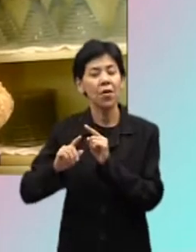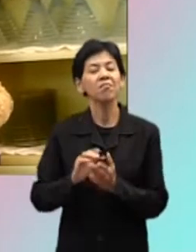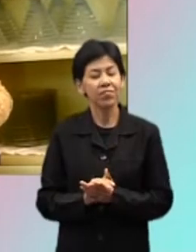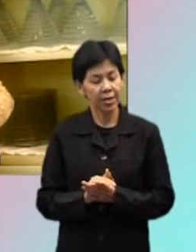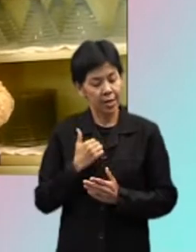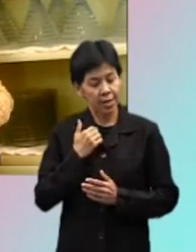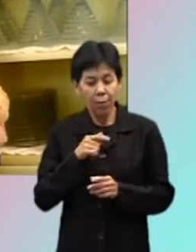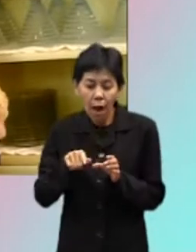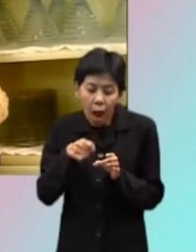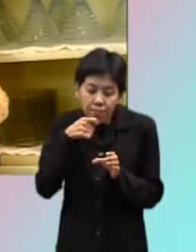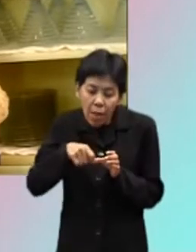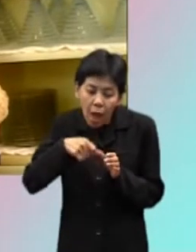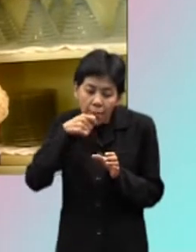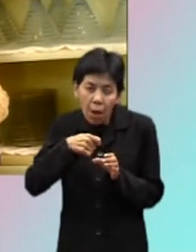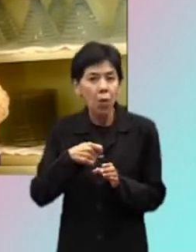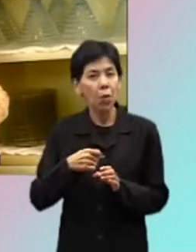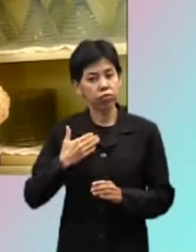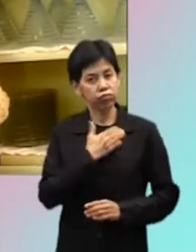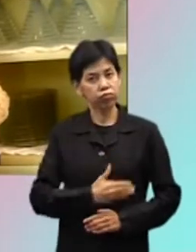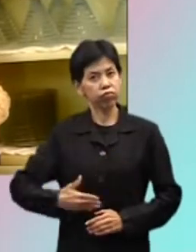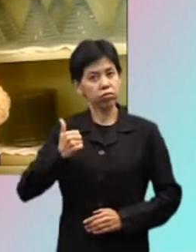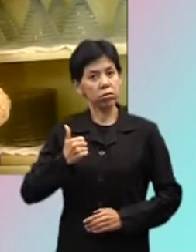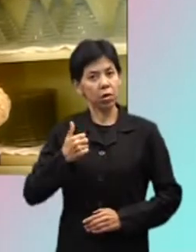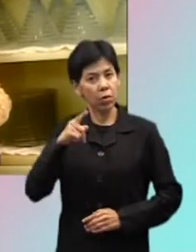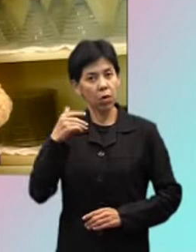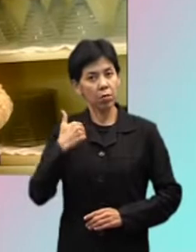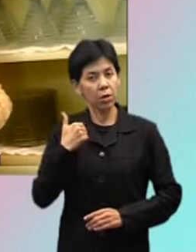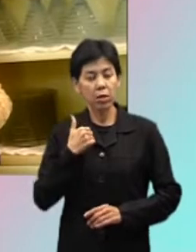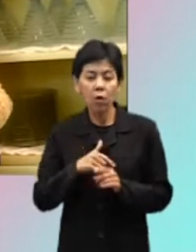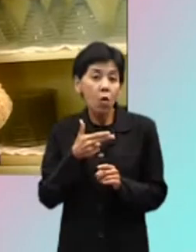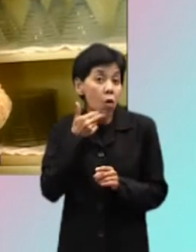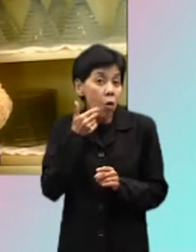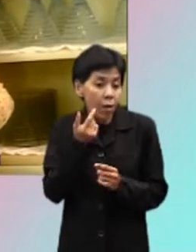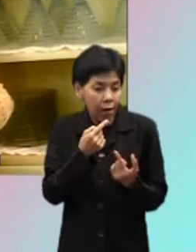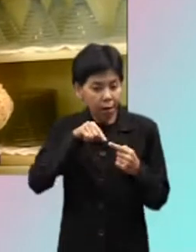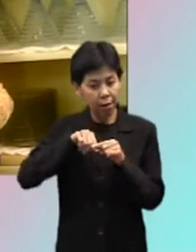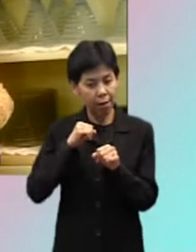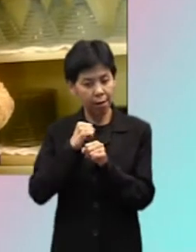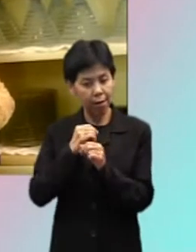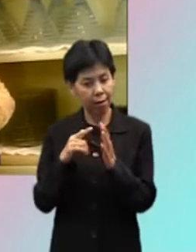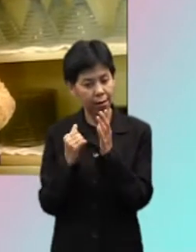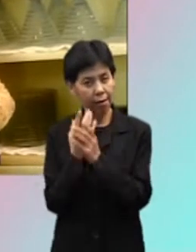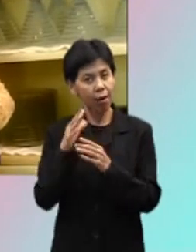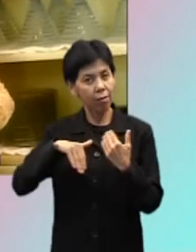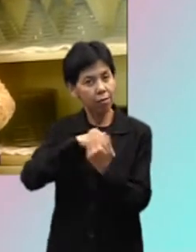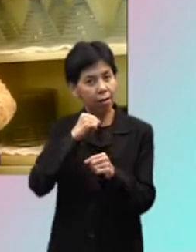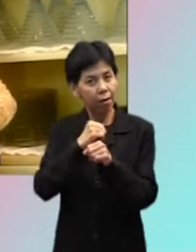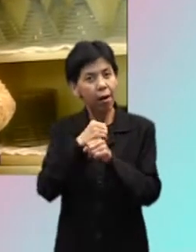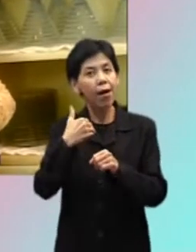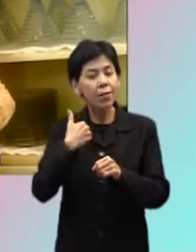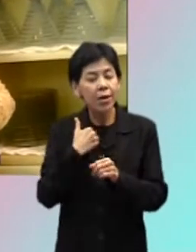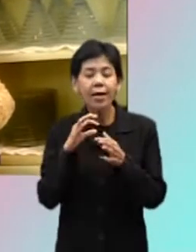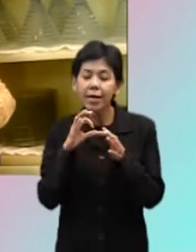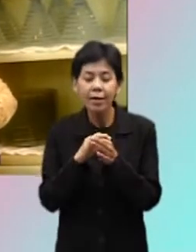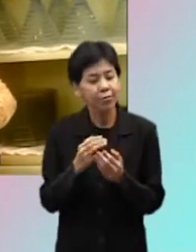มื่อเราบริโภคแล้วเราได้ประโยชน์จากขนมหวานคือไอศกรีมที่เราได้ประโยชน์ด้วยแล้วเนี่ยมันน่าจะเป็นการใช้